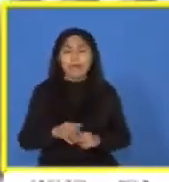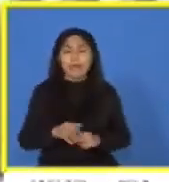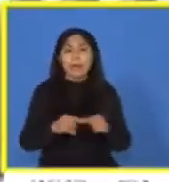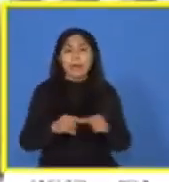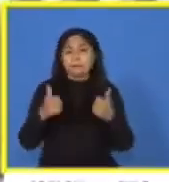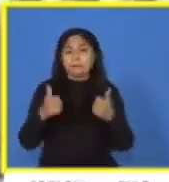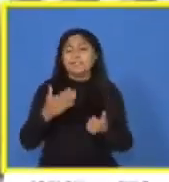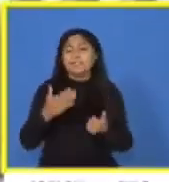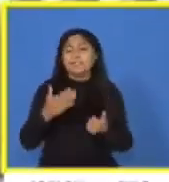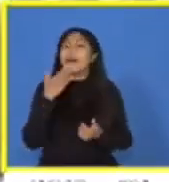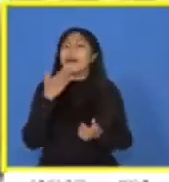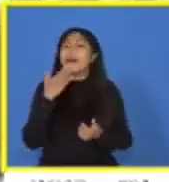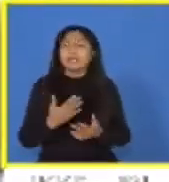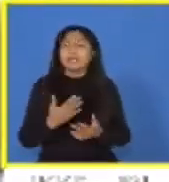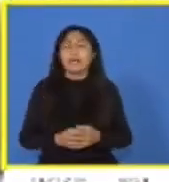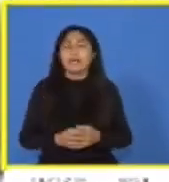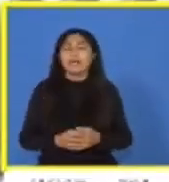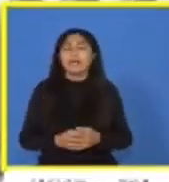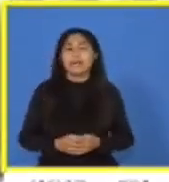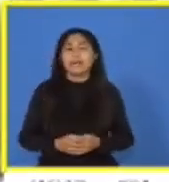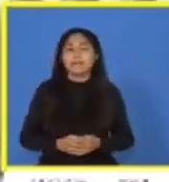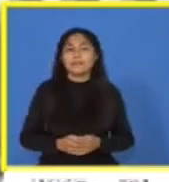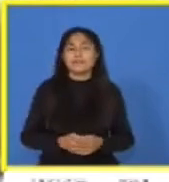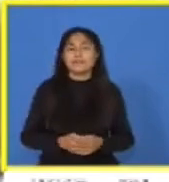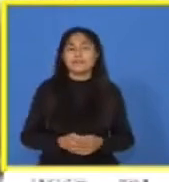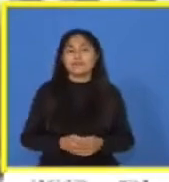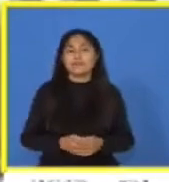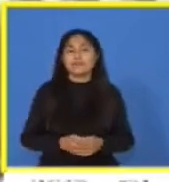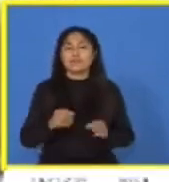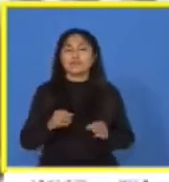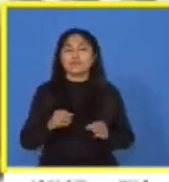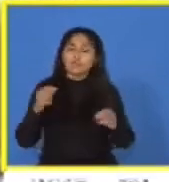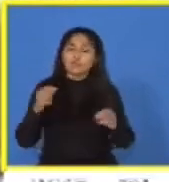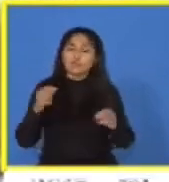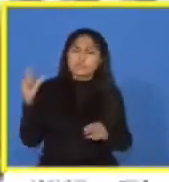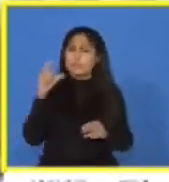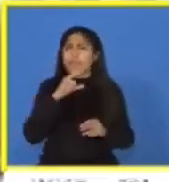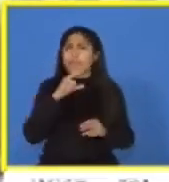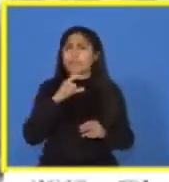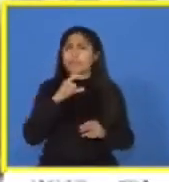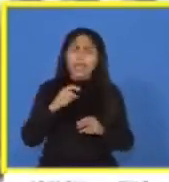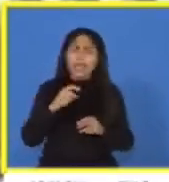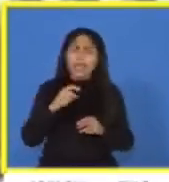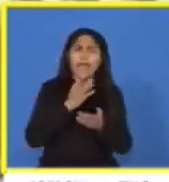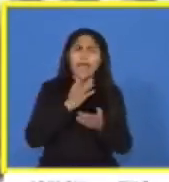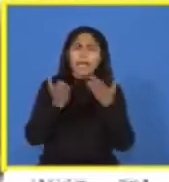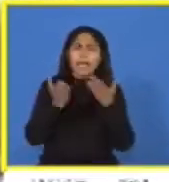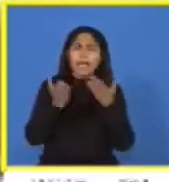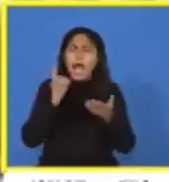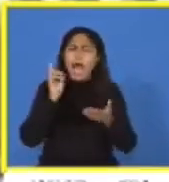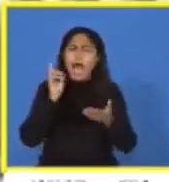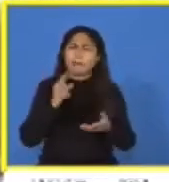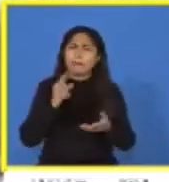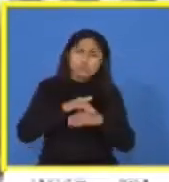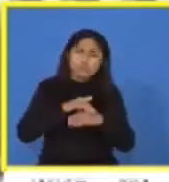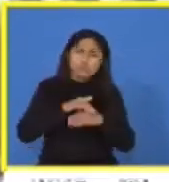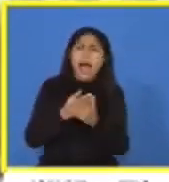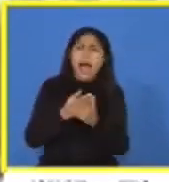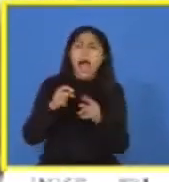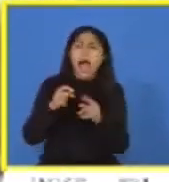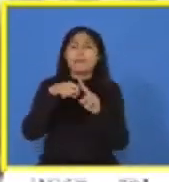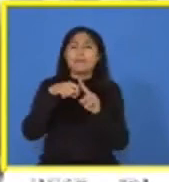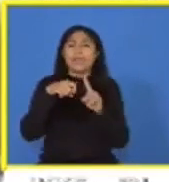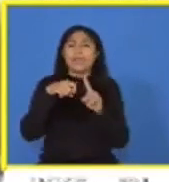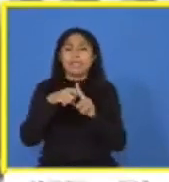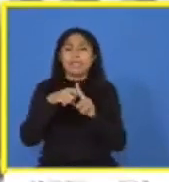baik, terima kasih. Jadi untuk kecepatan pelayanan, hampir di semua kabupaten di puskesmas